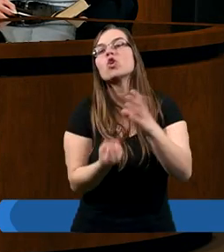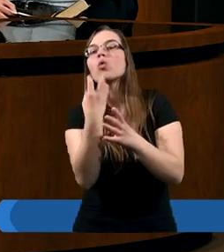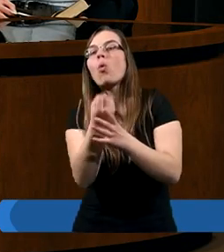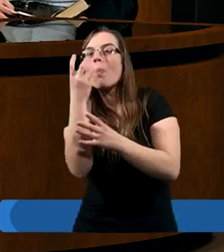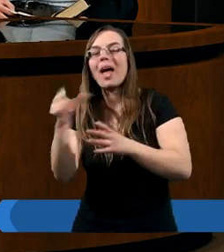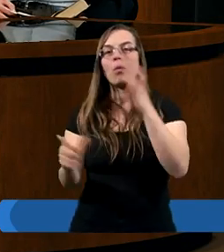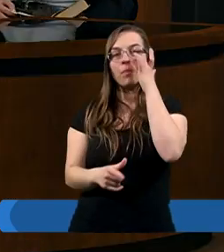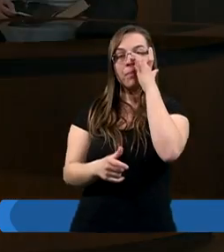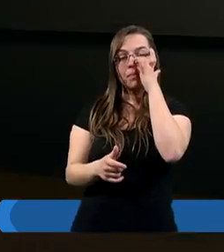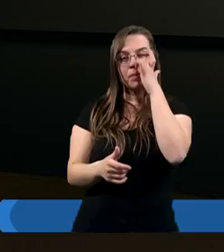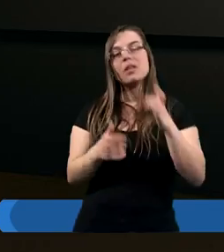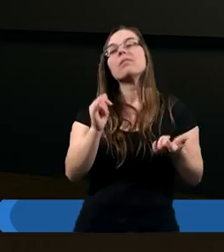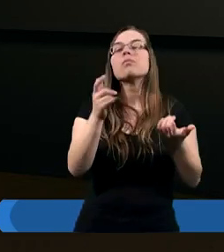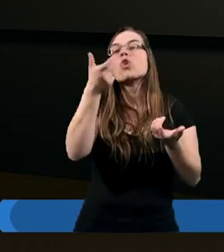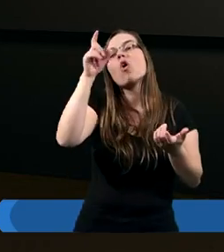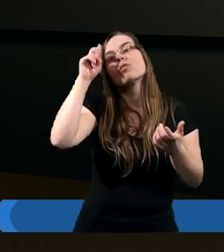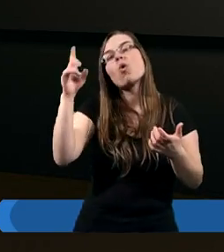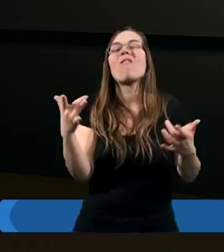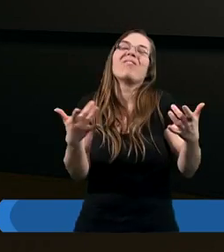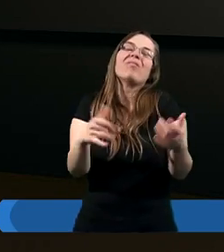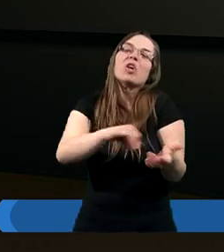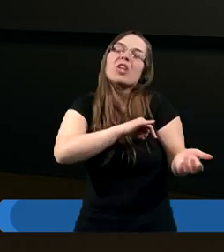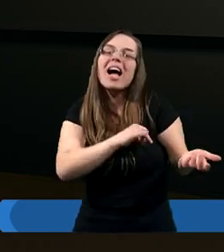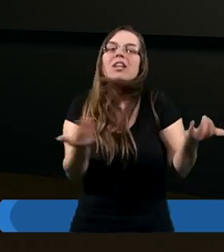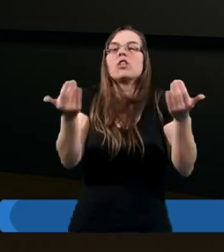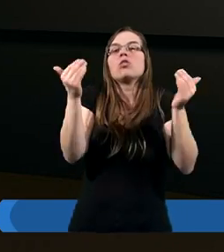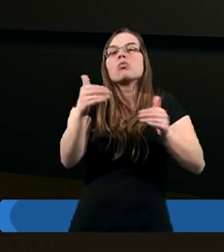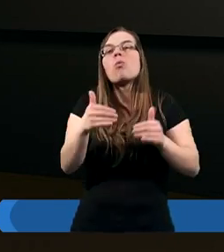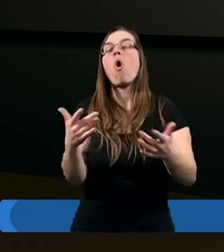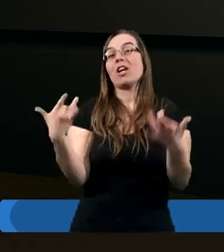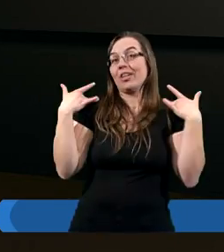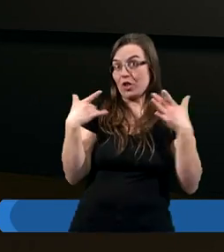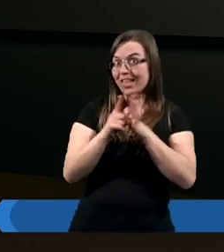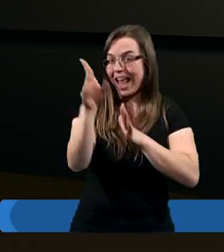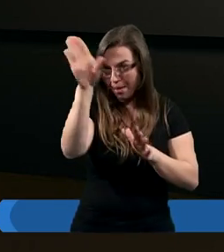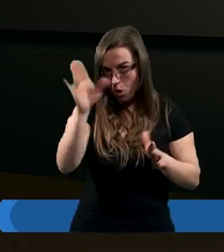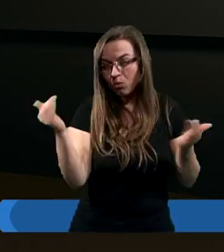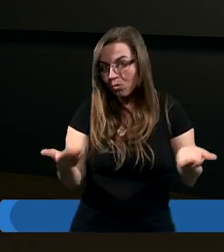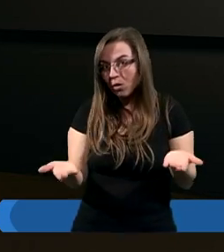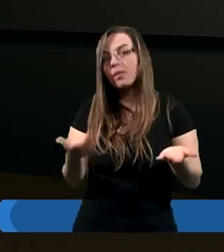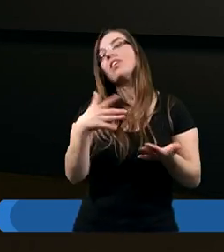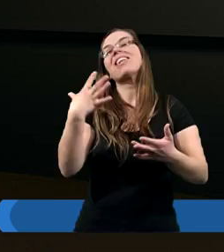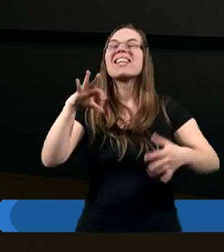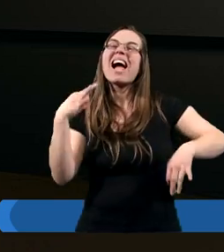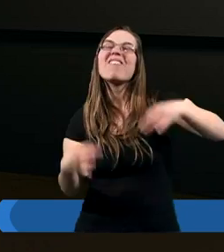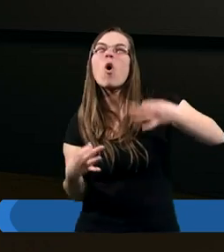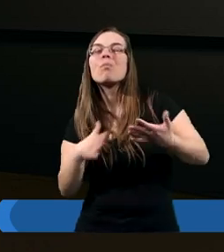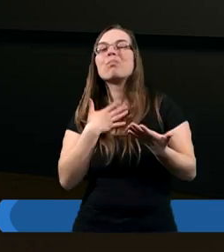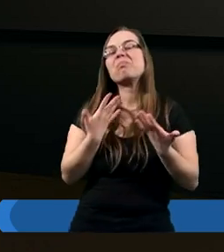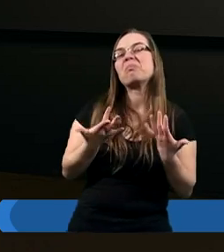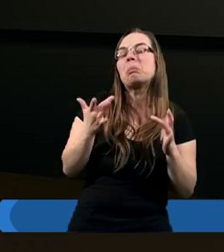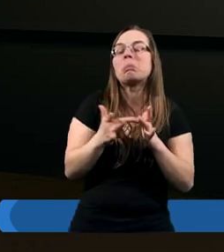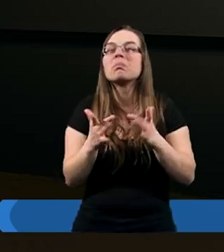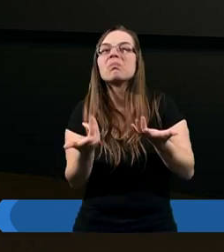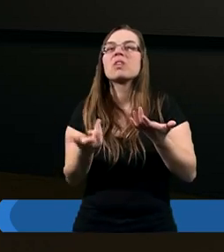źródeł tego, że człowiek, grzesznik, może żyć dla Boga, to niewątpliwie znajdujemy